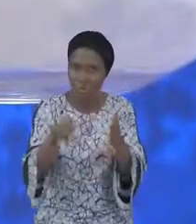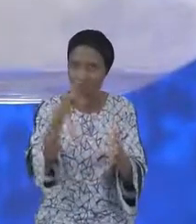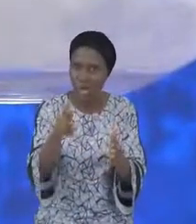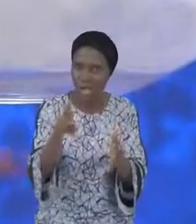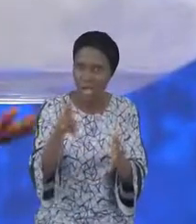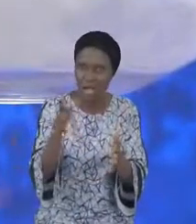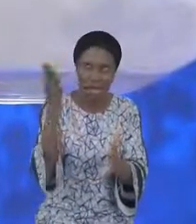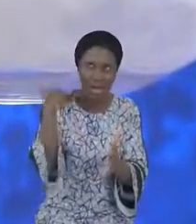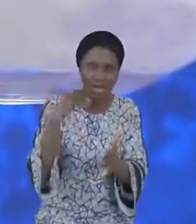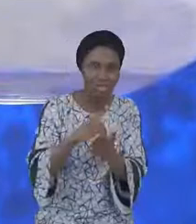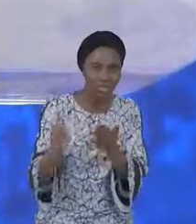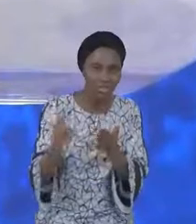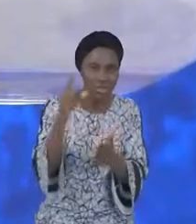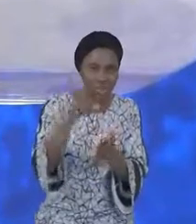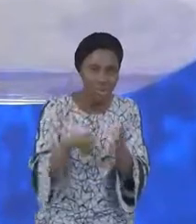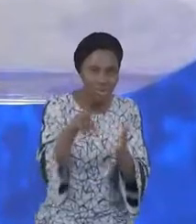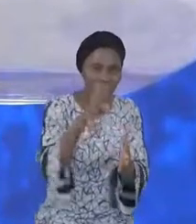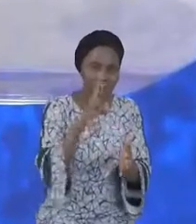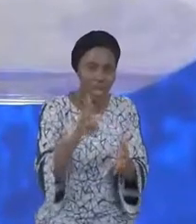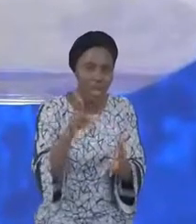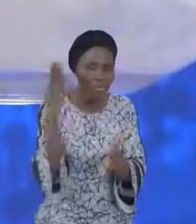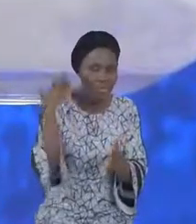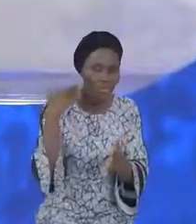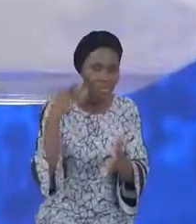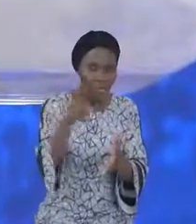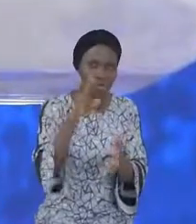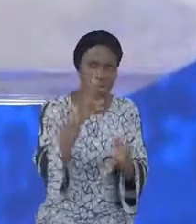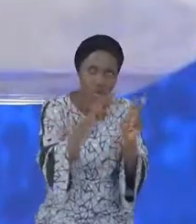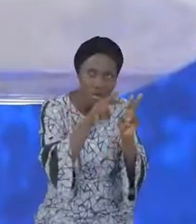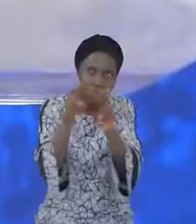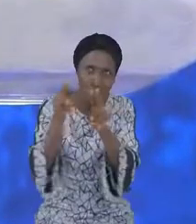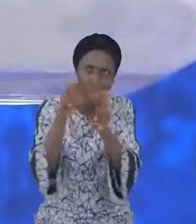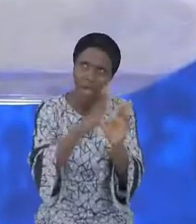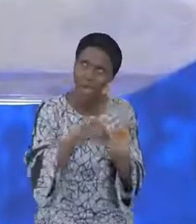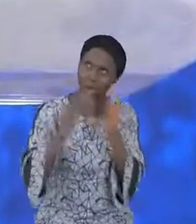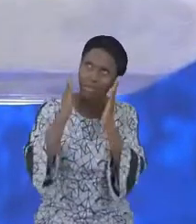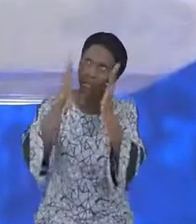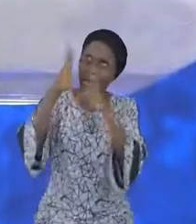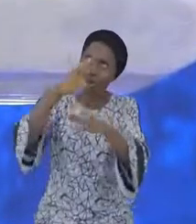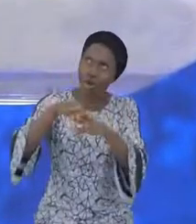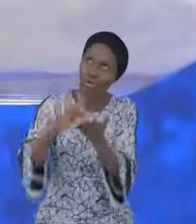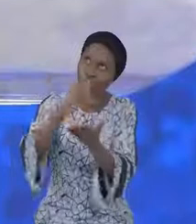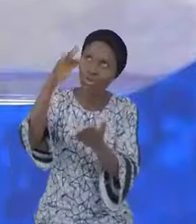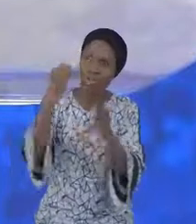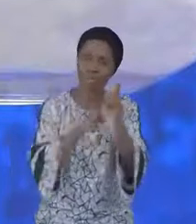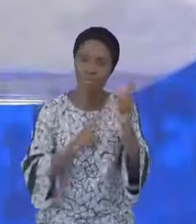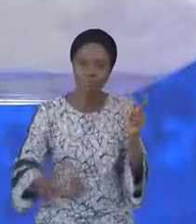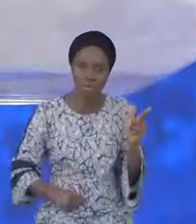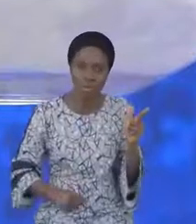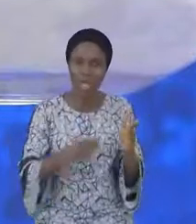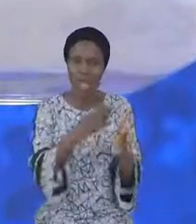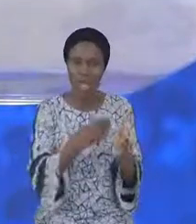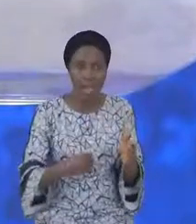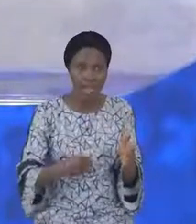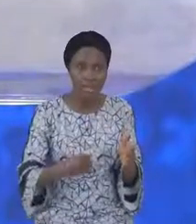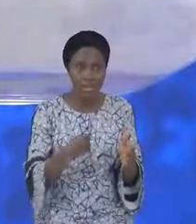semaine passée, ce que tu étais auparavant. Tu regardes, tu contemples la gloire du Seigneur. Et c'est